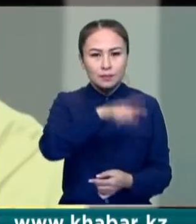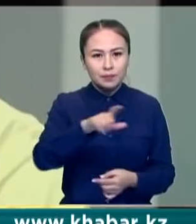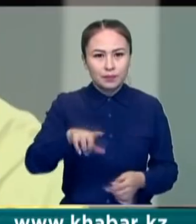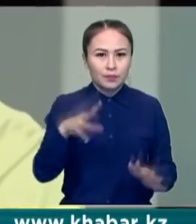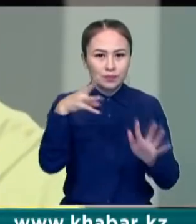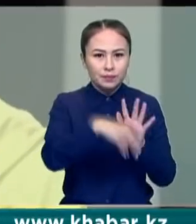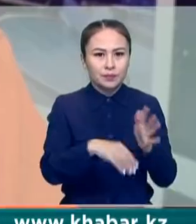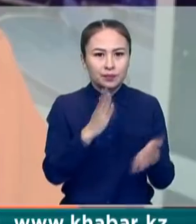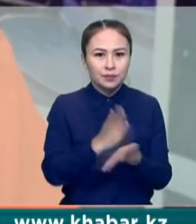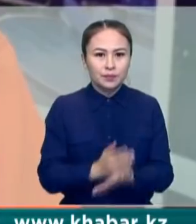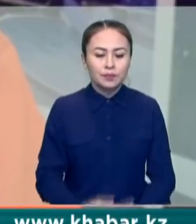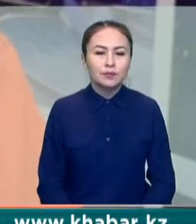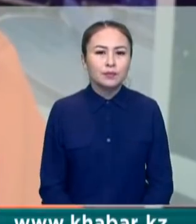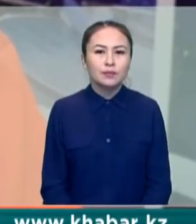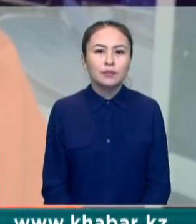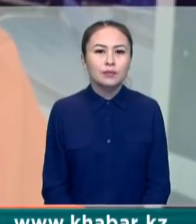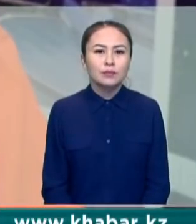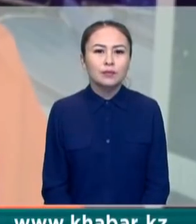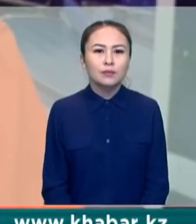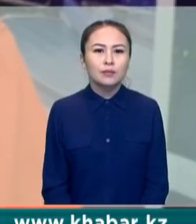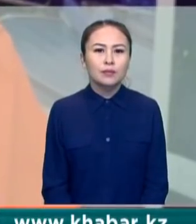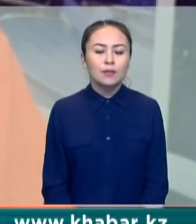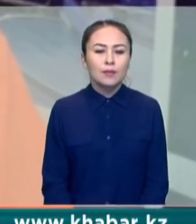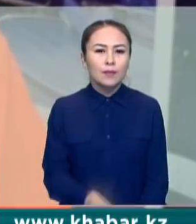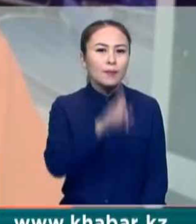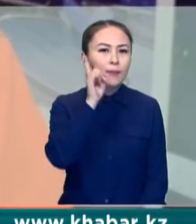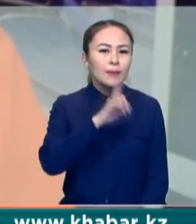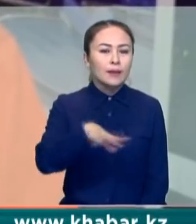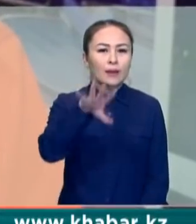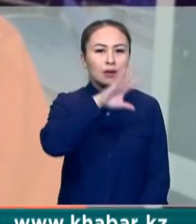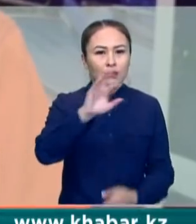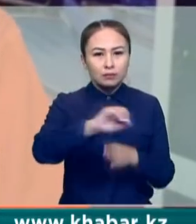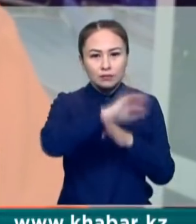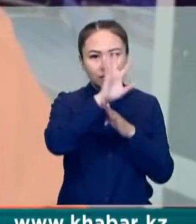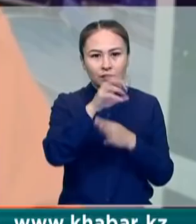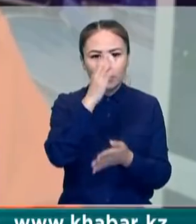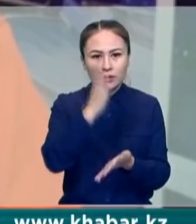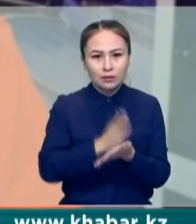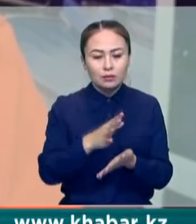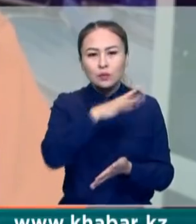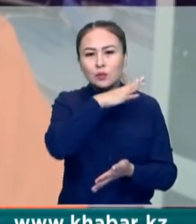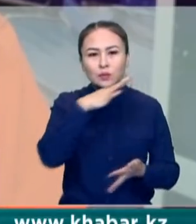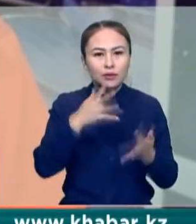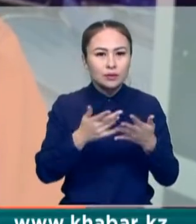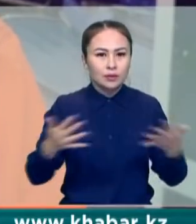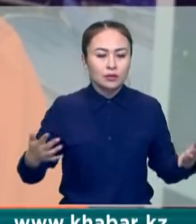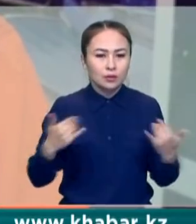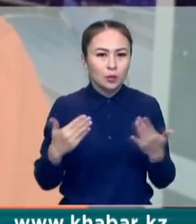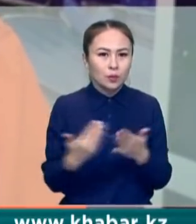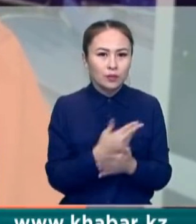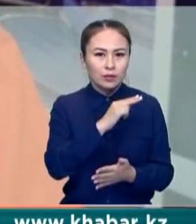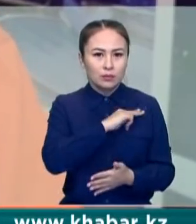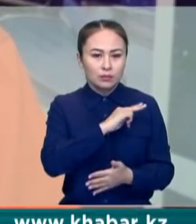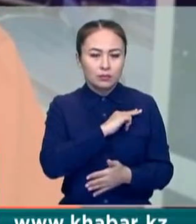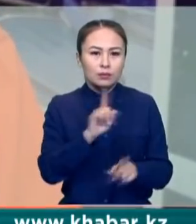қатарына қосылғандар да бар. Программа кадрового резерва. Жастарға барлық жағдай жасалған. Мұнда оқытудың өте көп түрлері бар. Жай жұмысшы болып